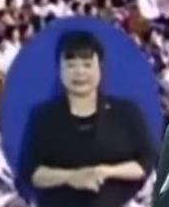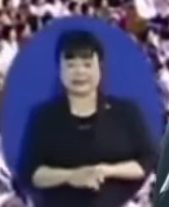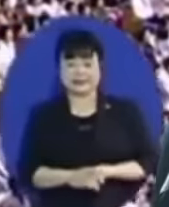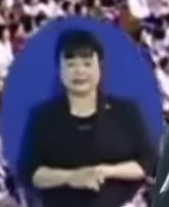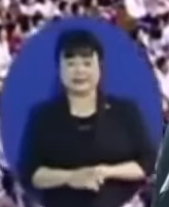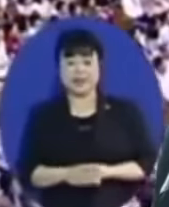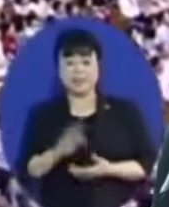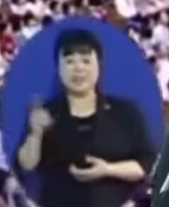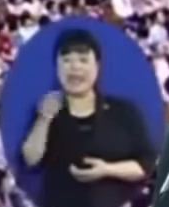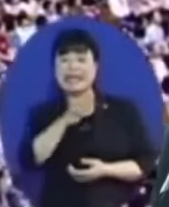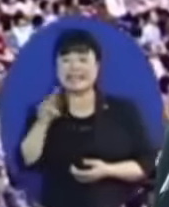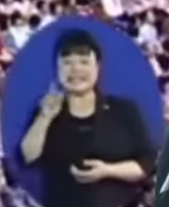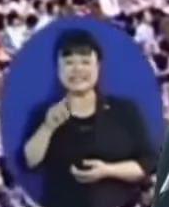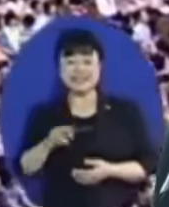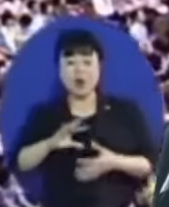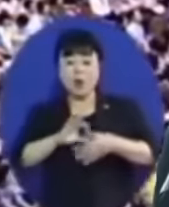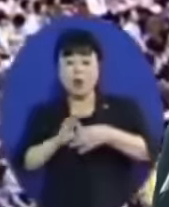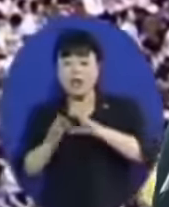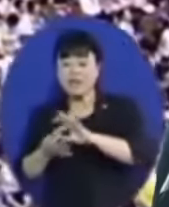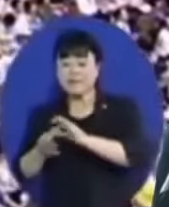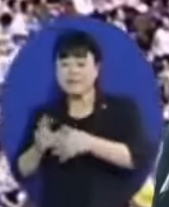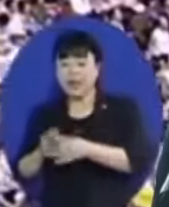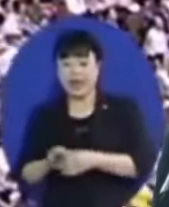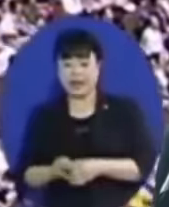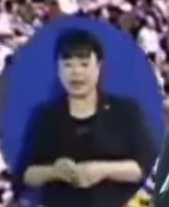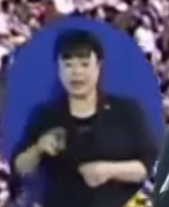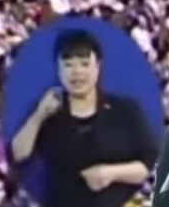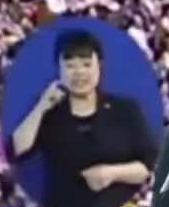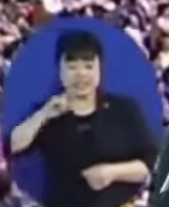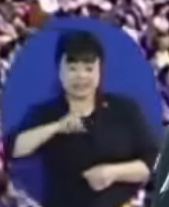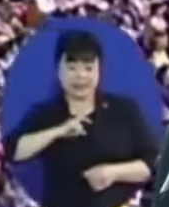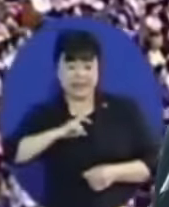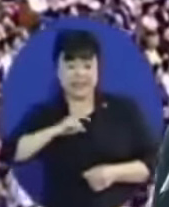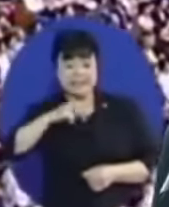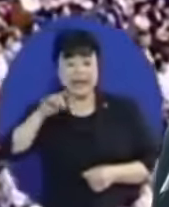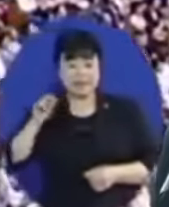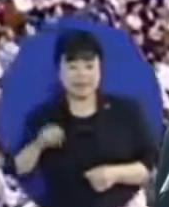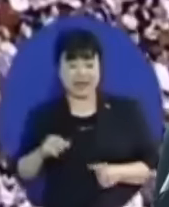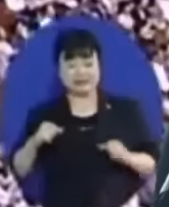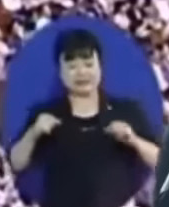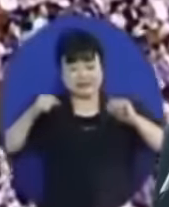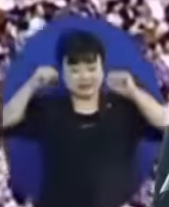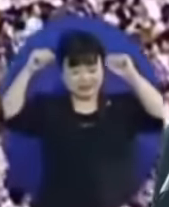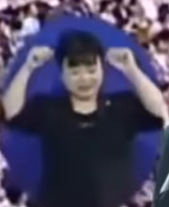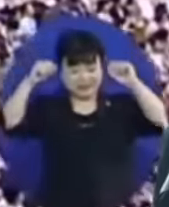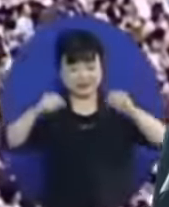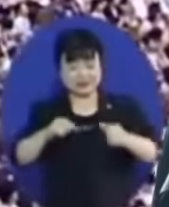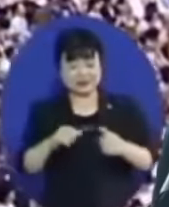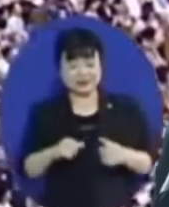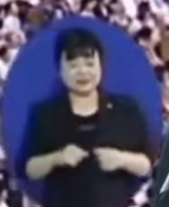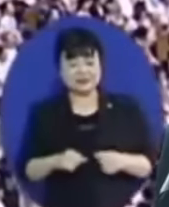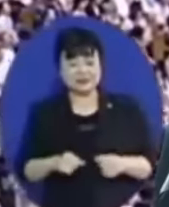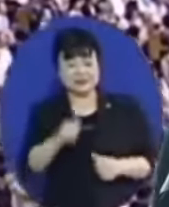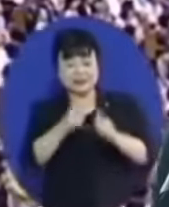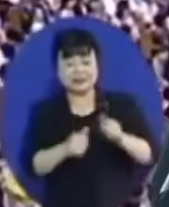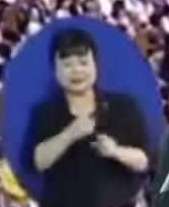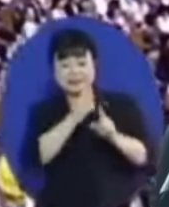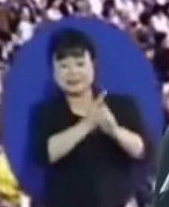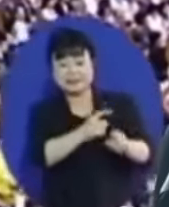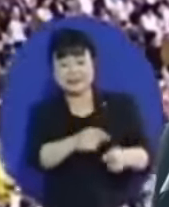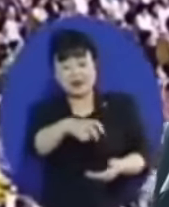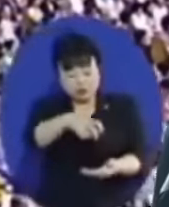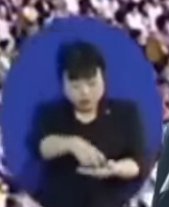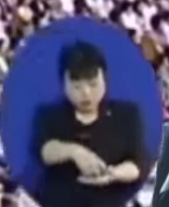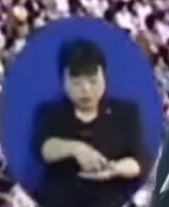역도 부분에서 금메달을 딴 우리 교회 출신인 장미란 선수가 경기 직후 무릎을 꿇고 기도하며 산 장면이 아직도